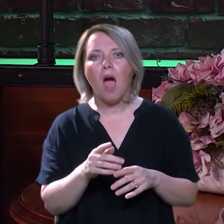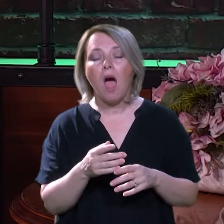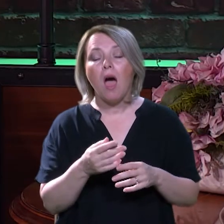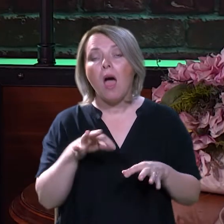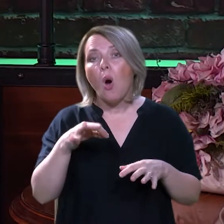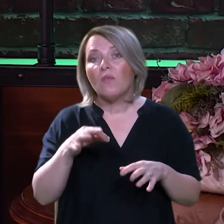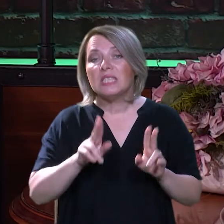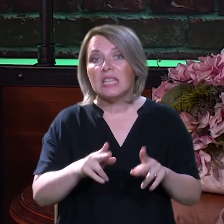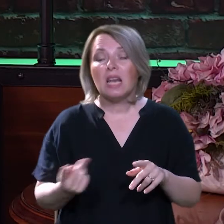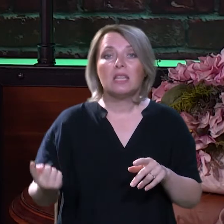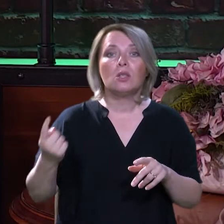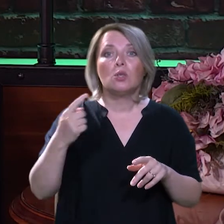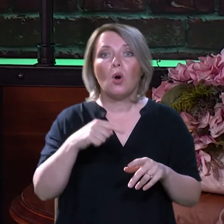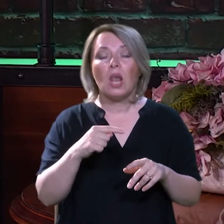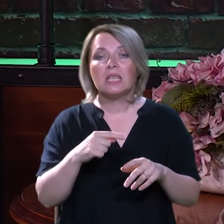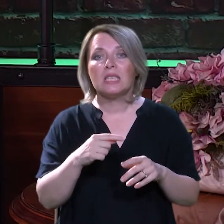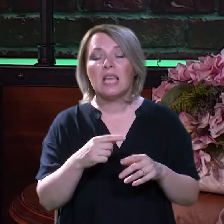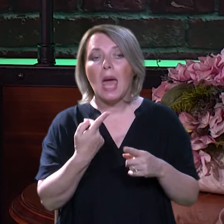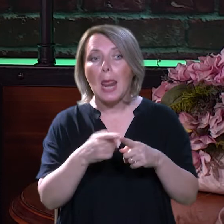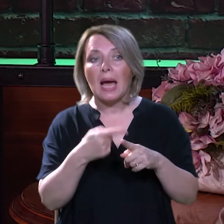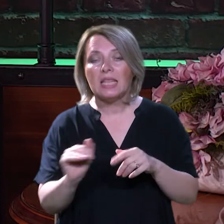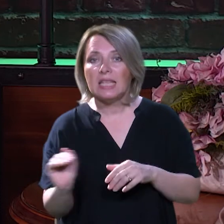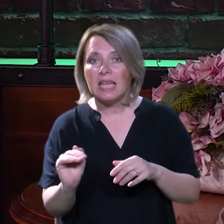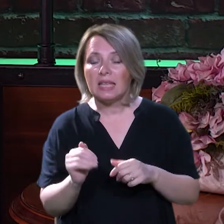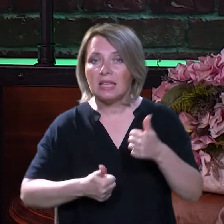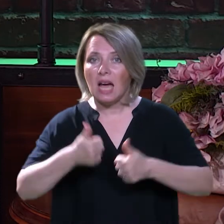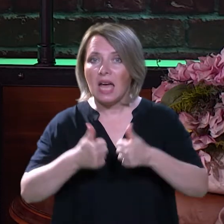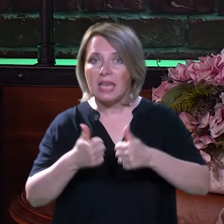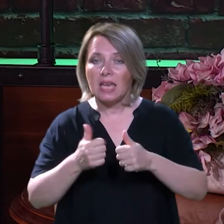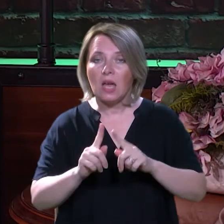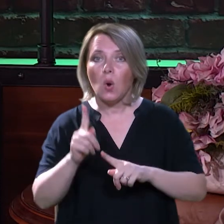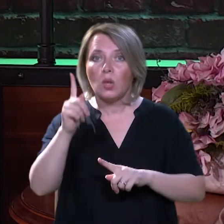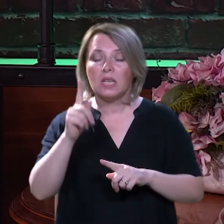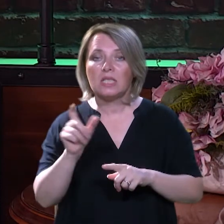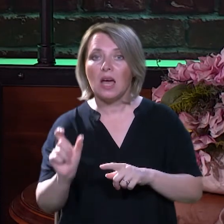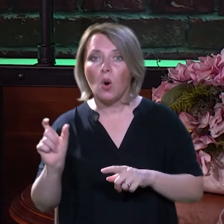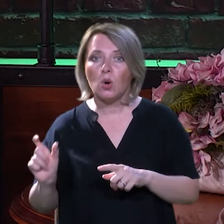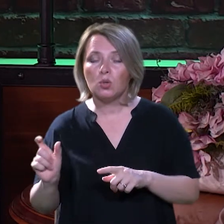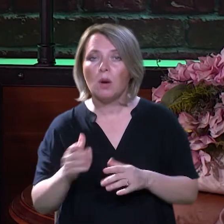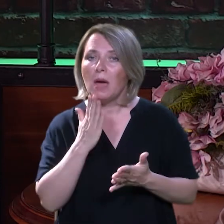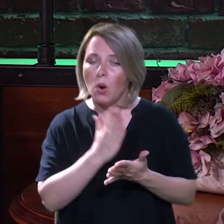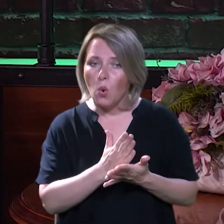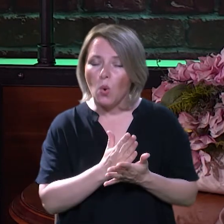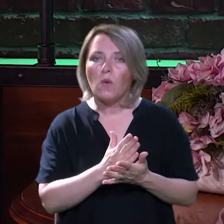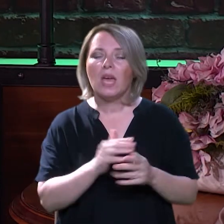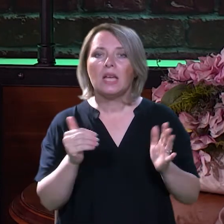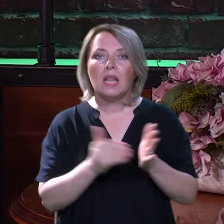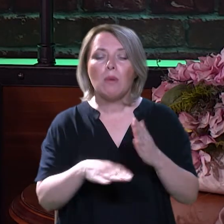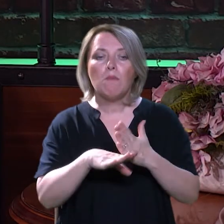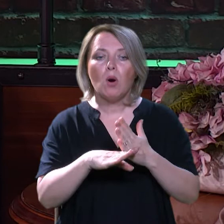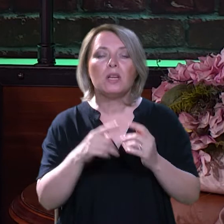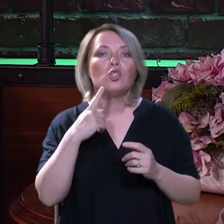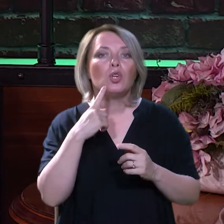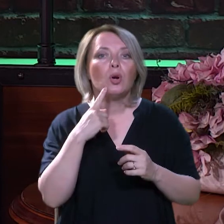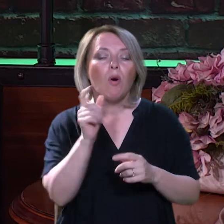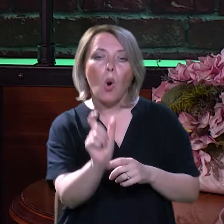dolaze zbog djeteta ili dolaze odrasle osobe, radi nekog drugog problema, uvijek treba